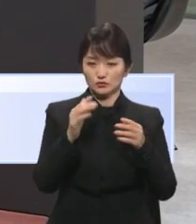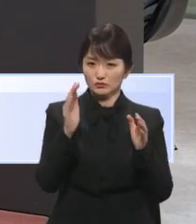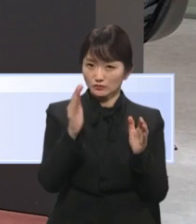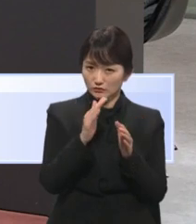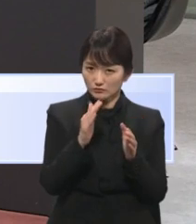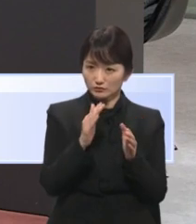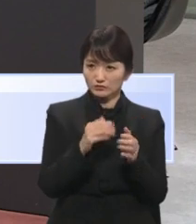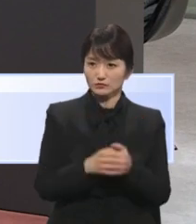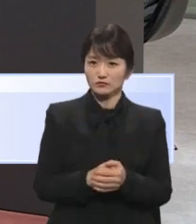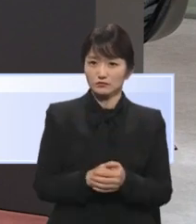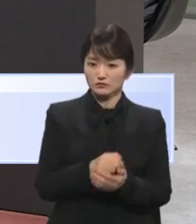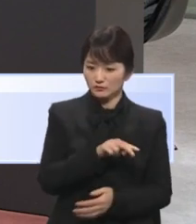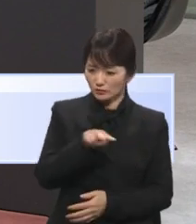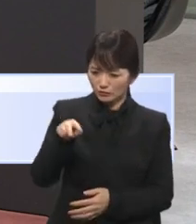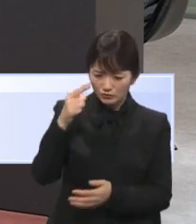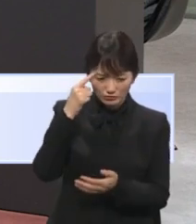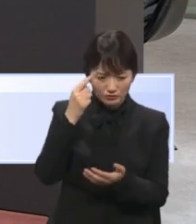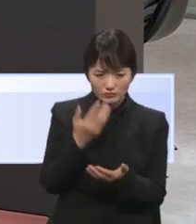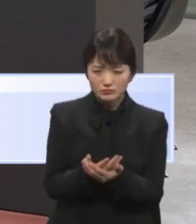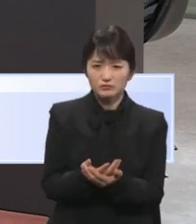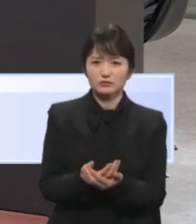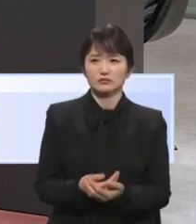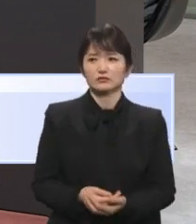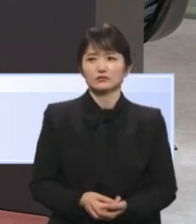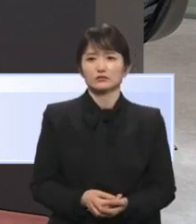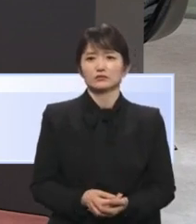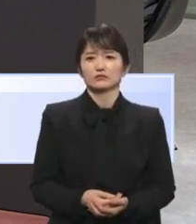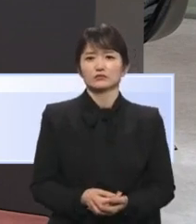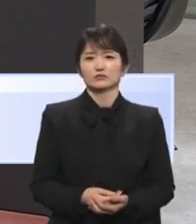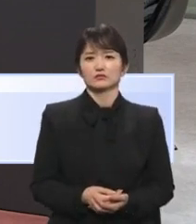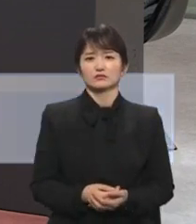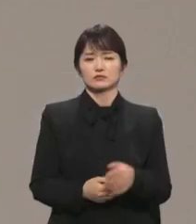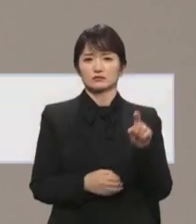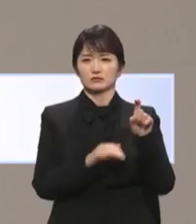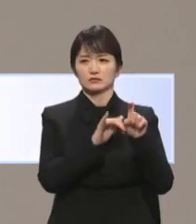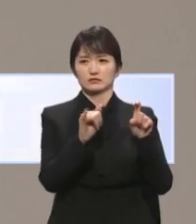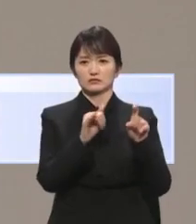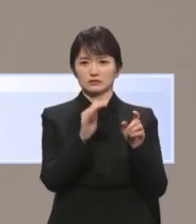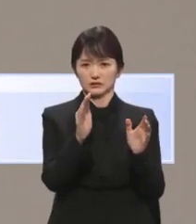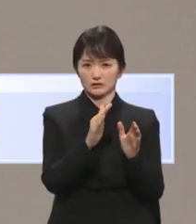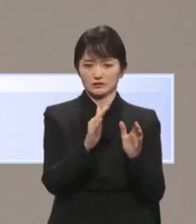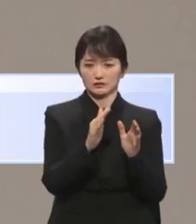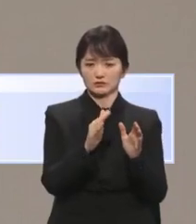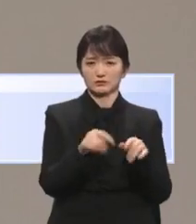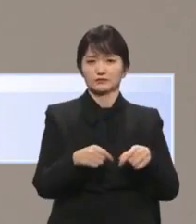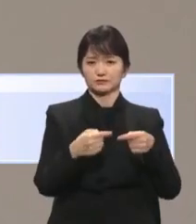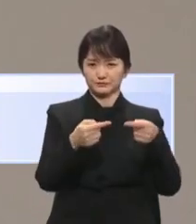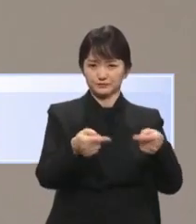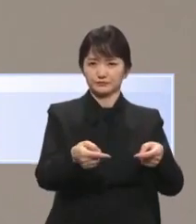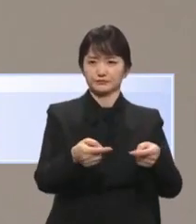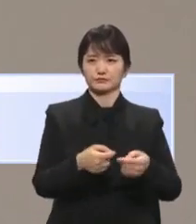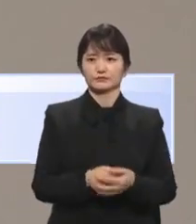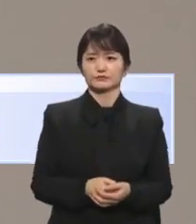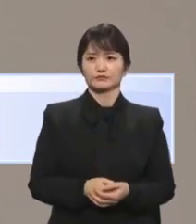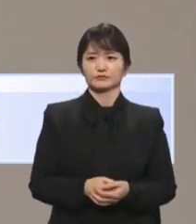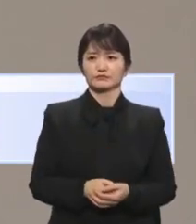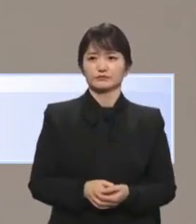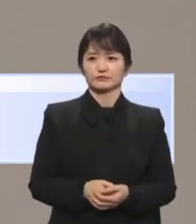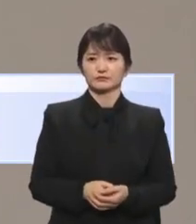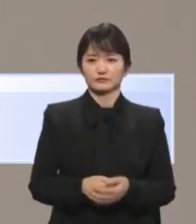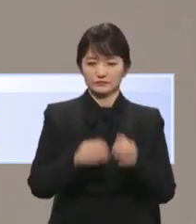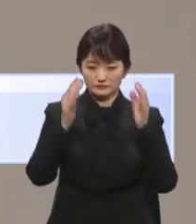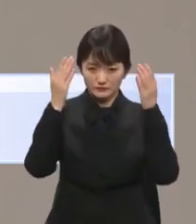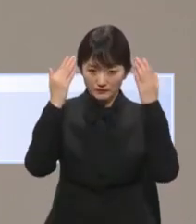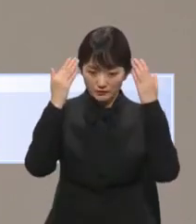그 충격이 상당했을 것 같은데요 어 당시에 한 10여명의 학생들이 있었다라고 하는데요 우리가 이제 학교라는